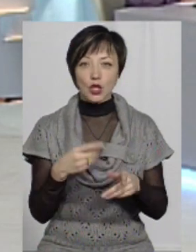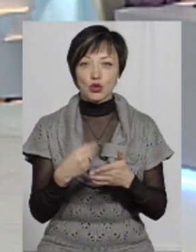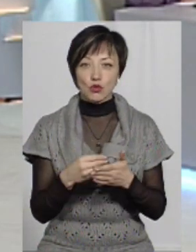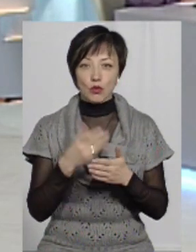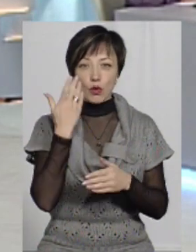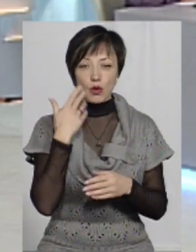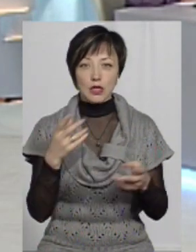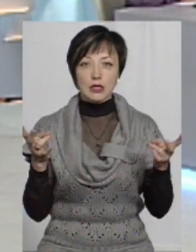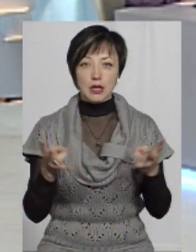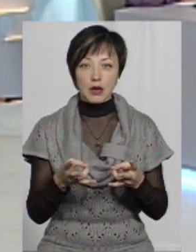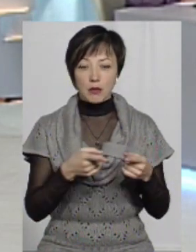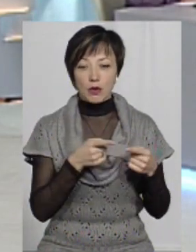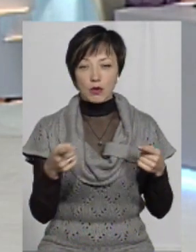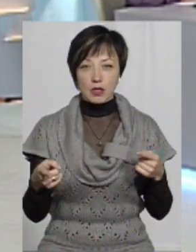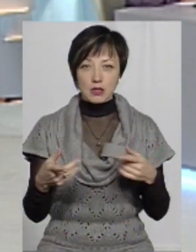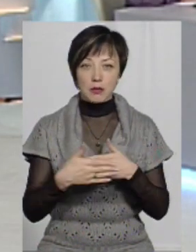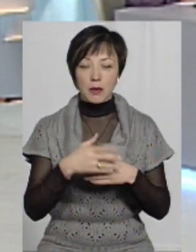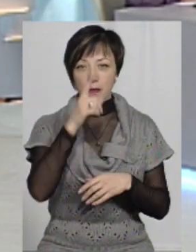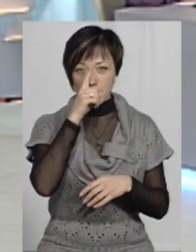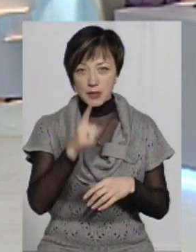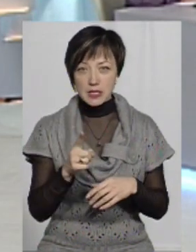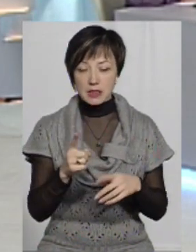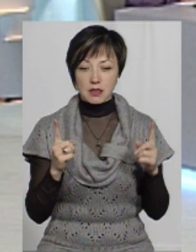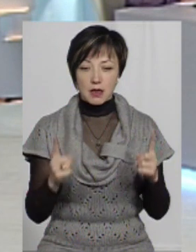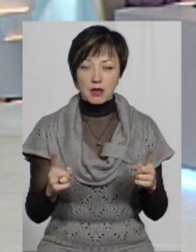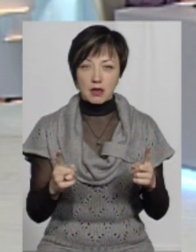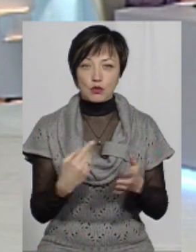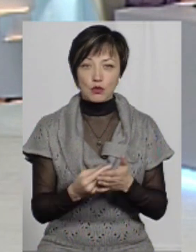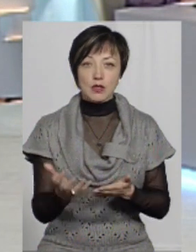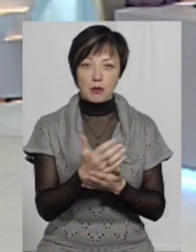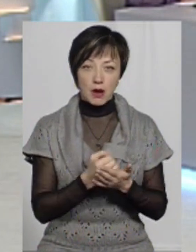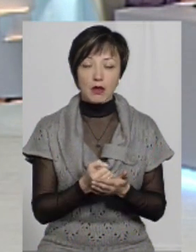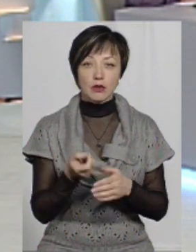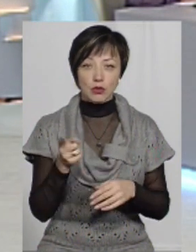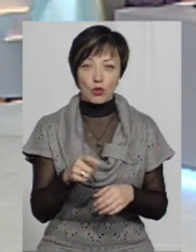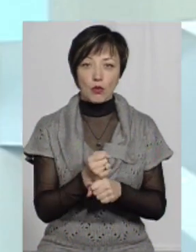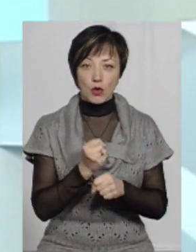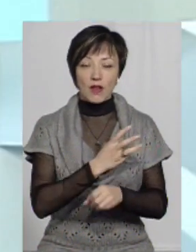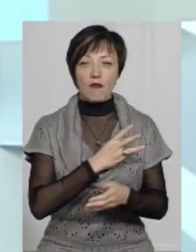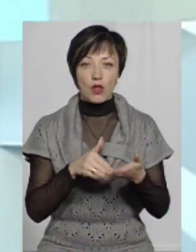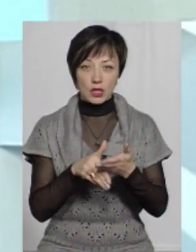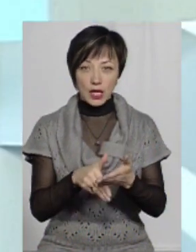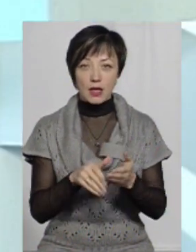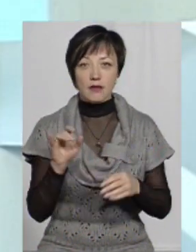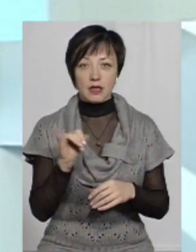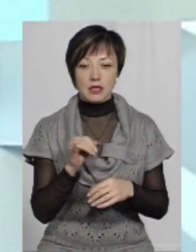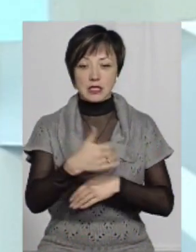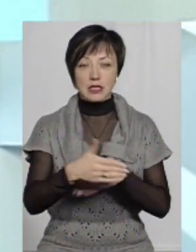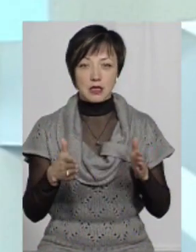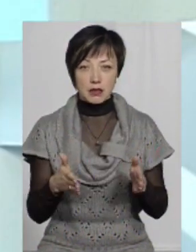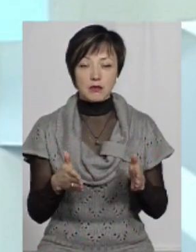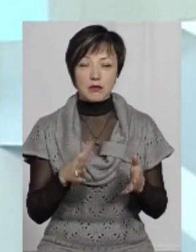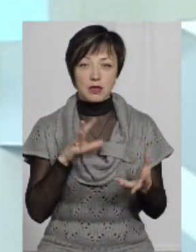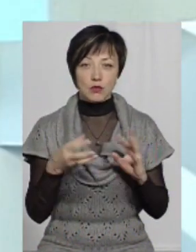сум, коли треба на протязі, наприклад, місяця, от таку суму зібрати, то робота волонтерів і зі